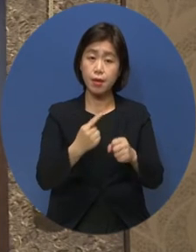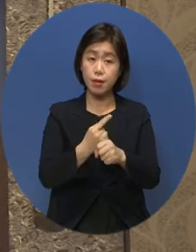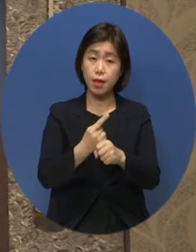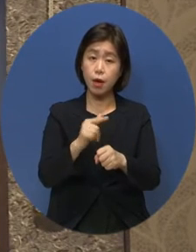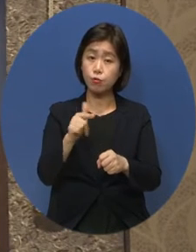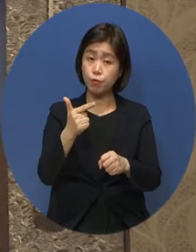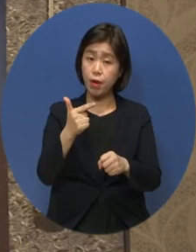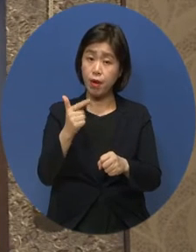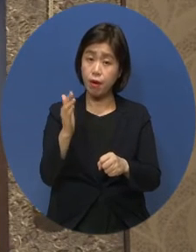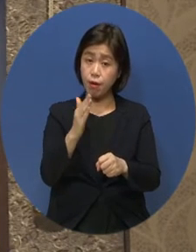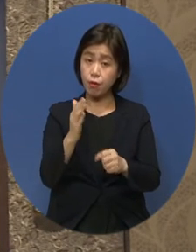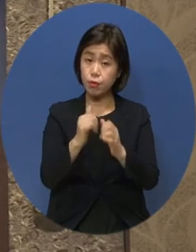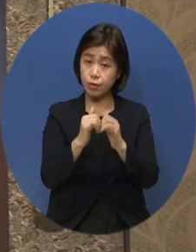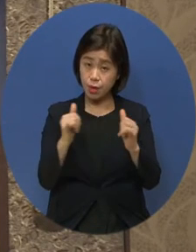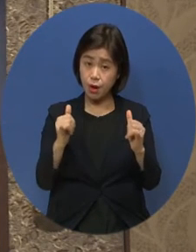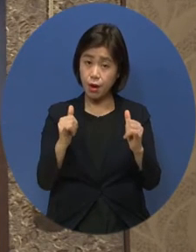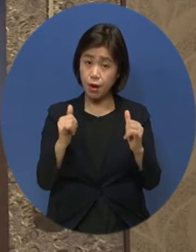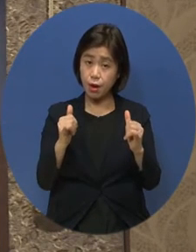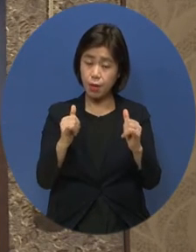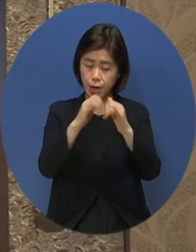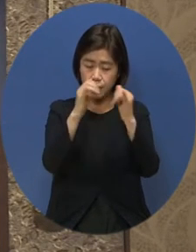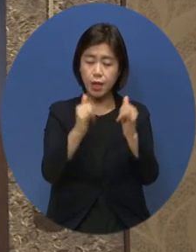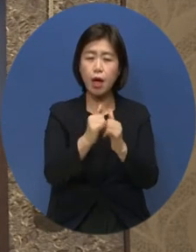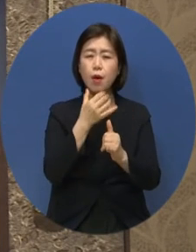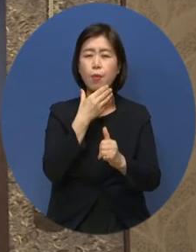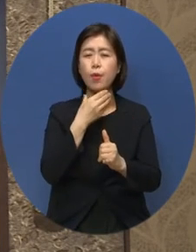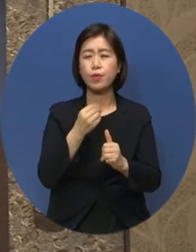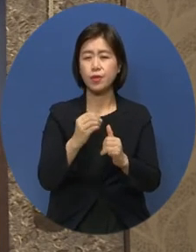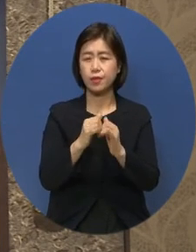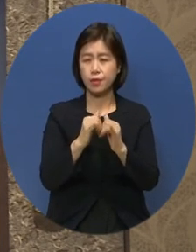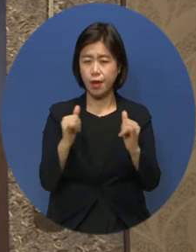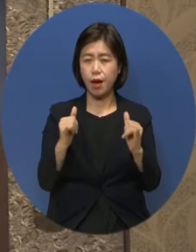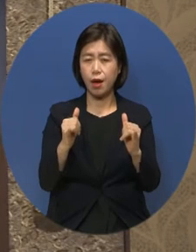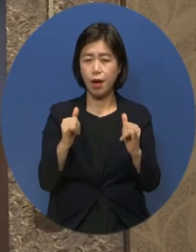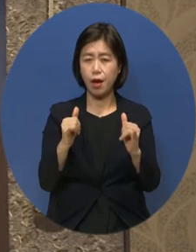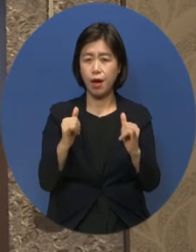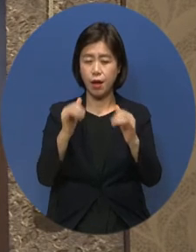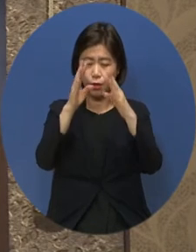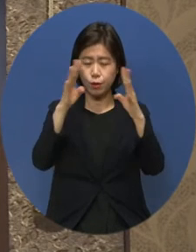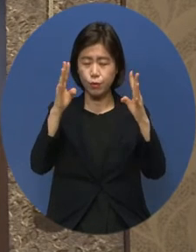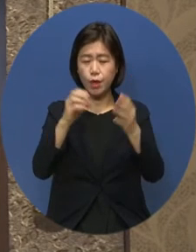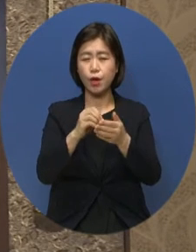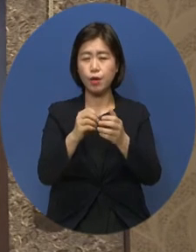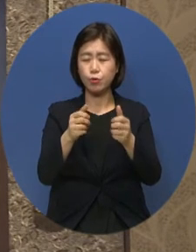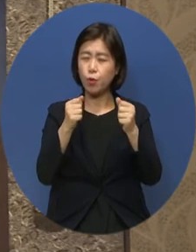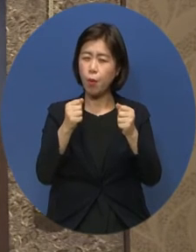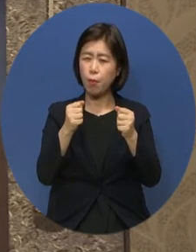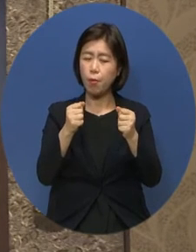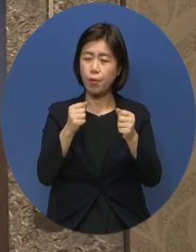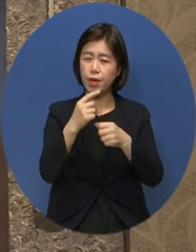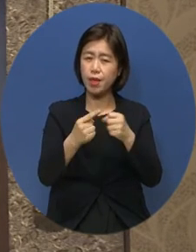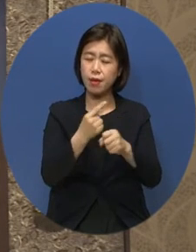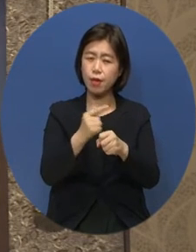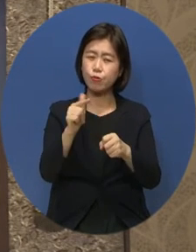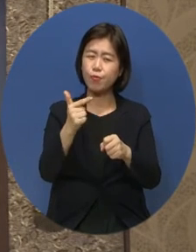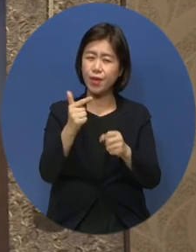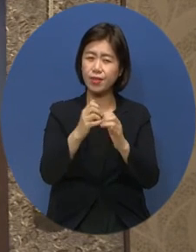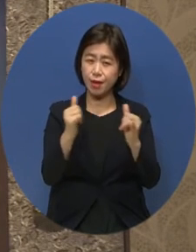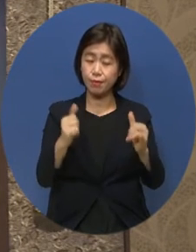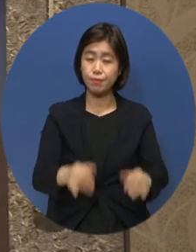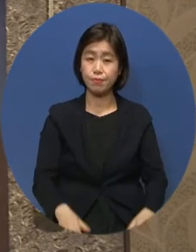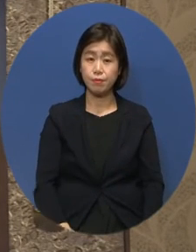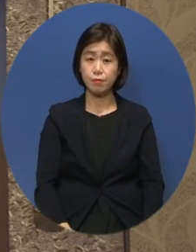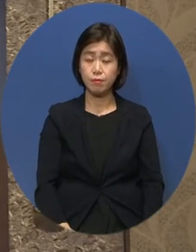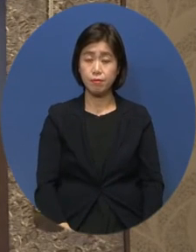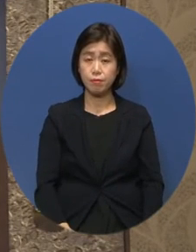명성도 로 명우 사회복지사가 생소했던 시절이었습니다 어서 님들이 어 2000원 사람이